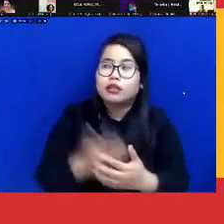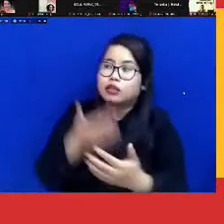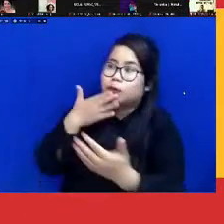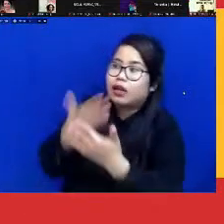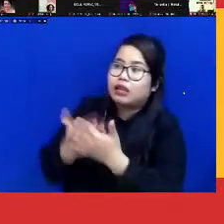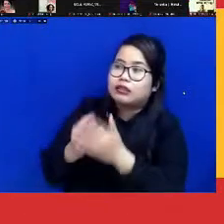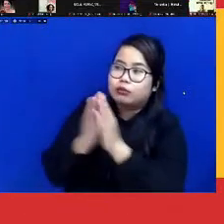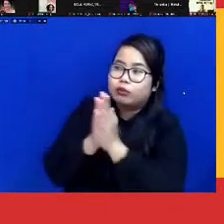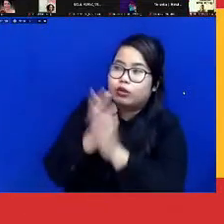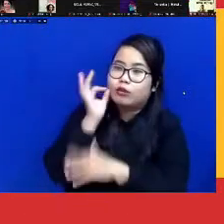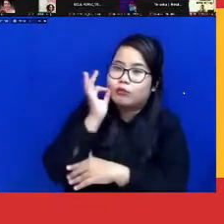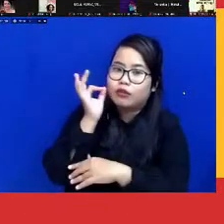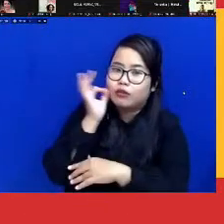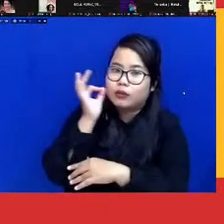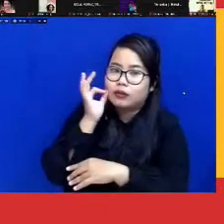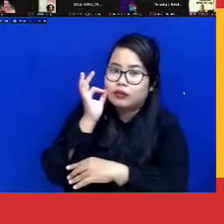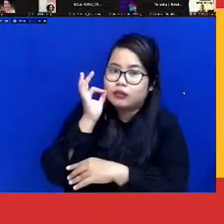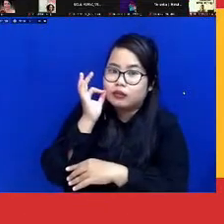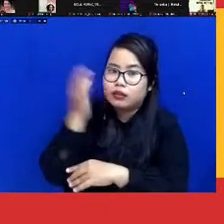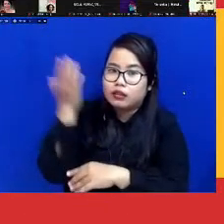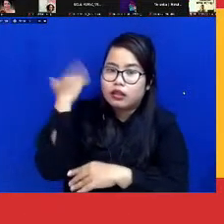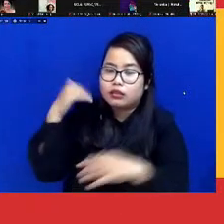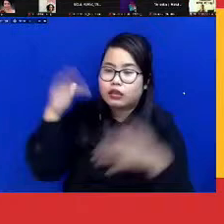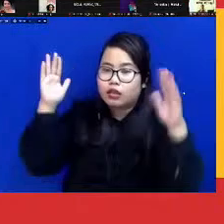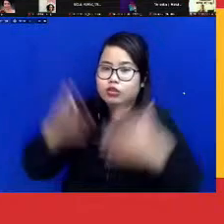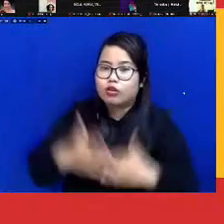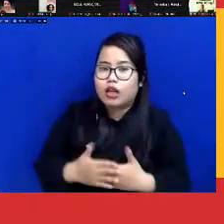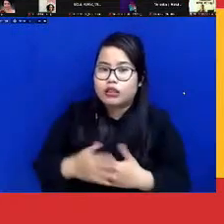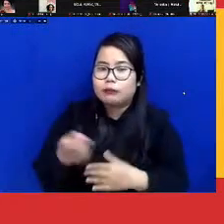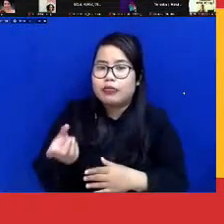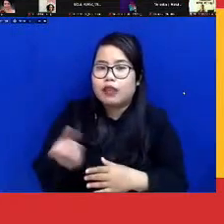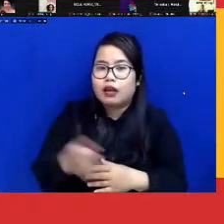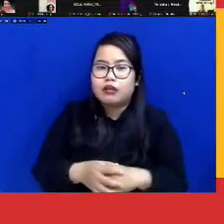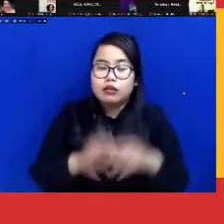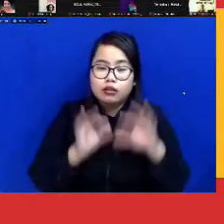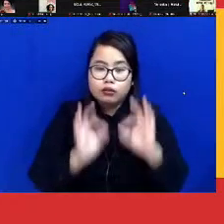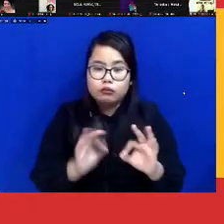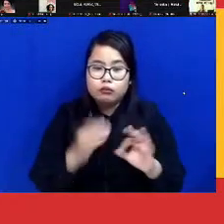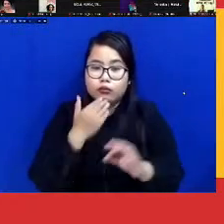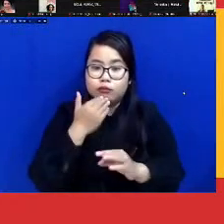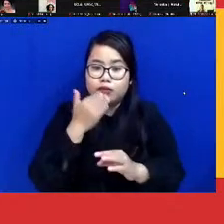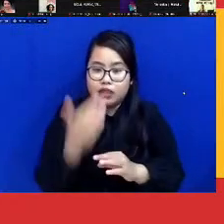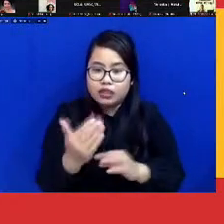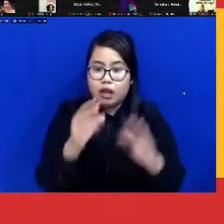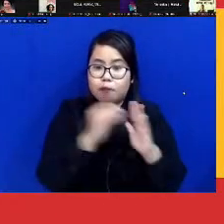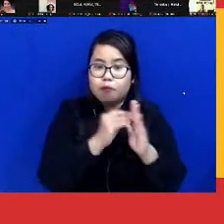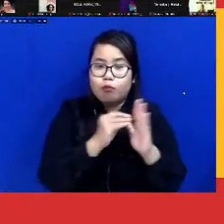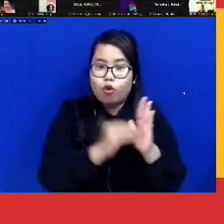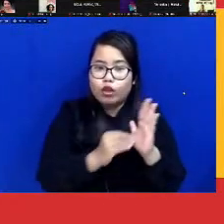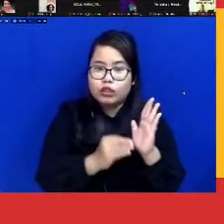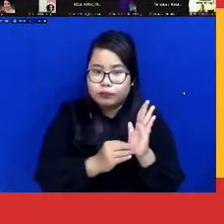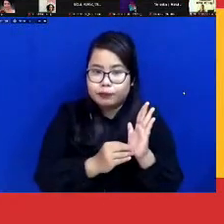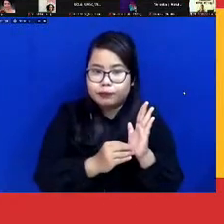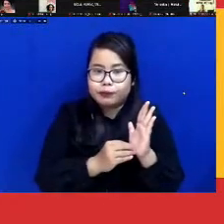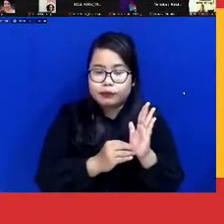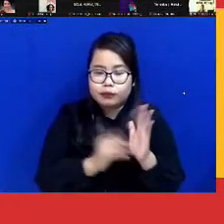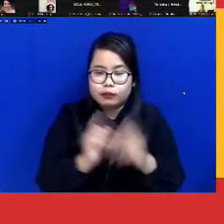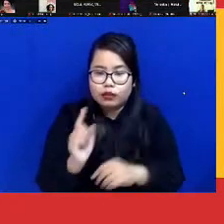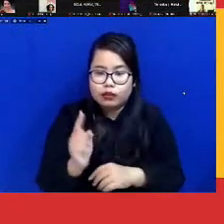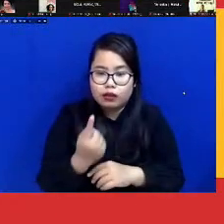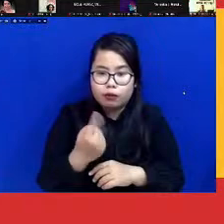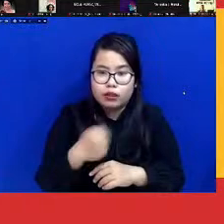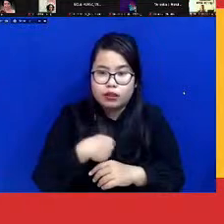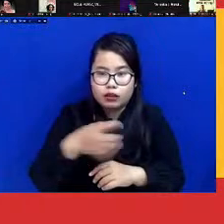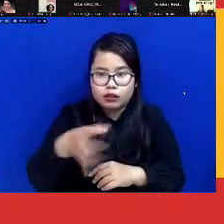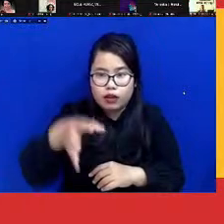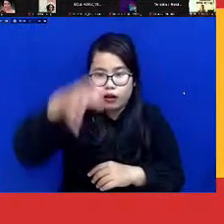tadi saya salah sebentar. Pertanyaannya, poinnya yang pertama saya